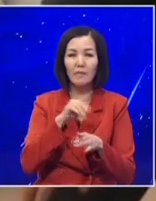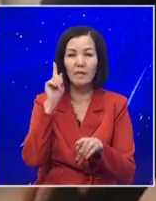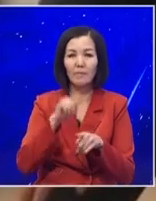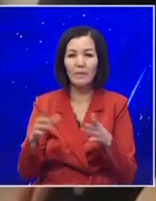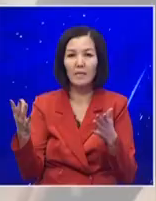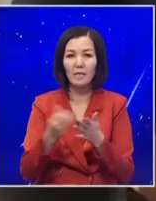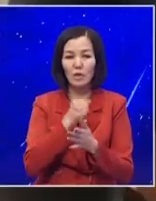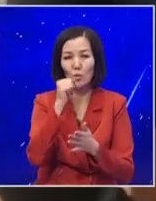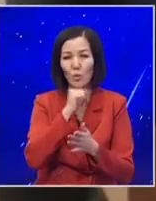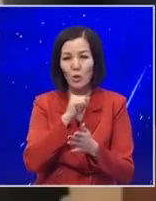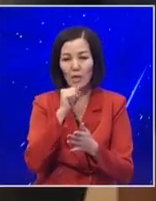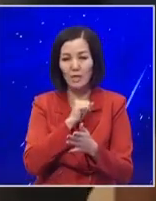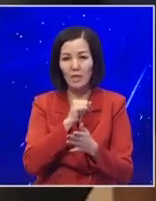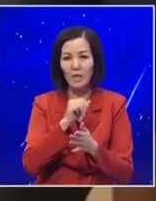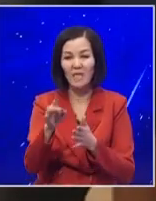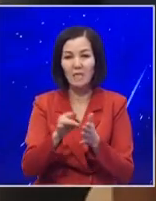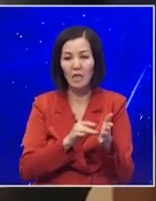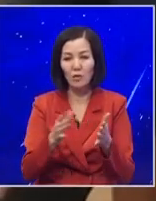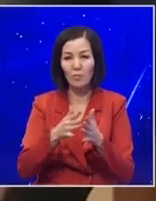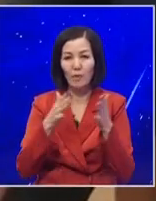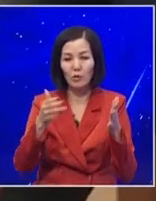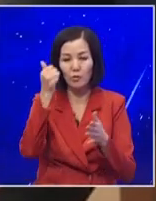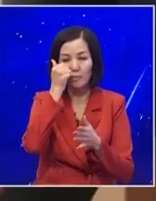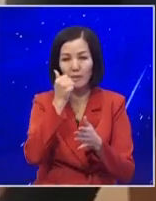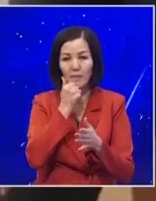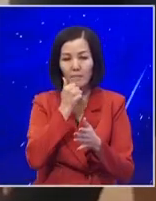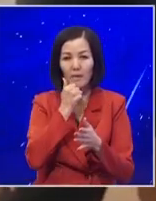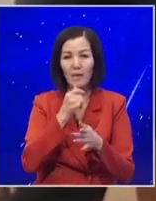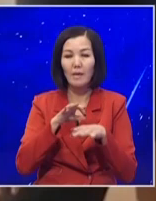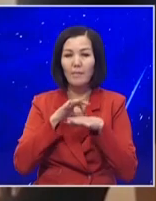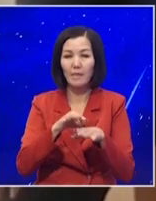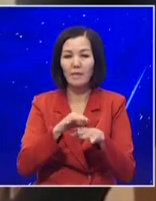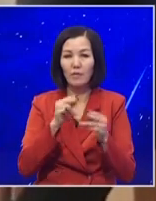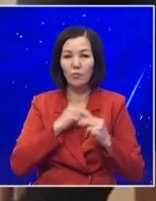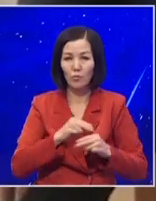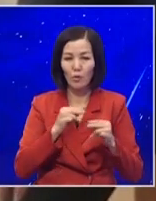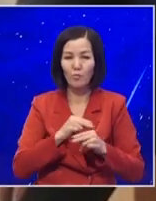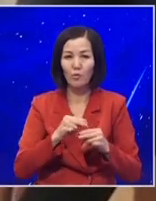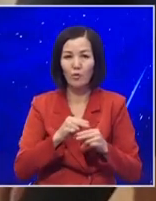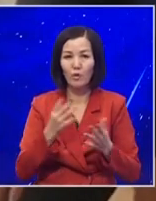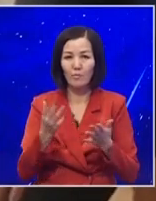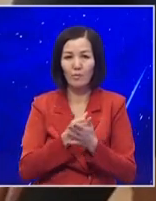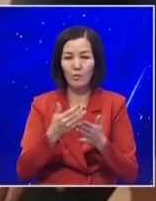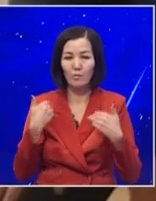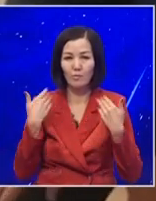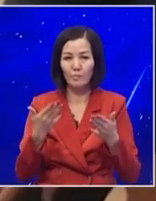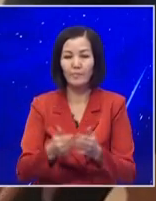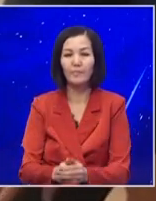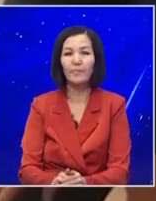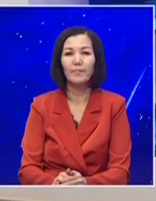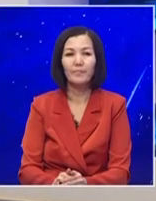найти украденный скот по горячим следам. Хочу выразить огромную благодарность за проделанную ими работу и пожелать успеха в их нелегком деле.